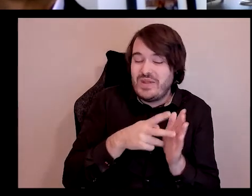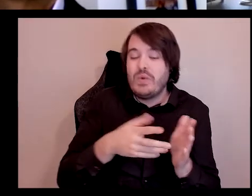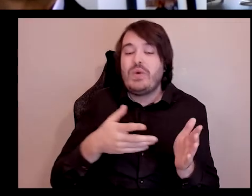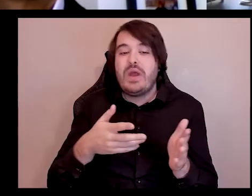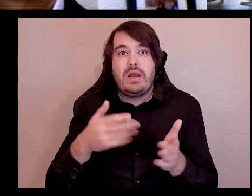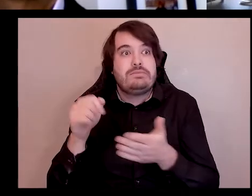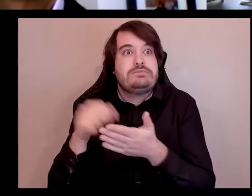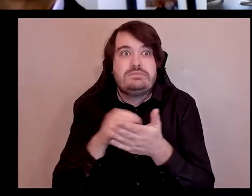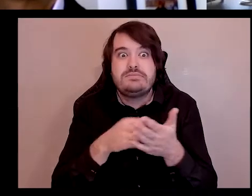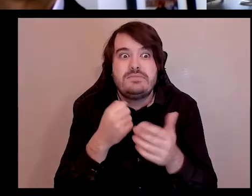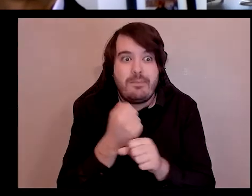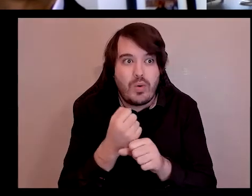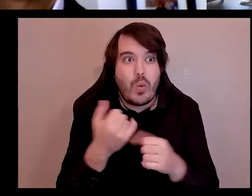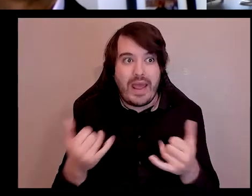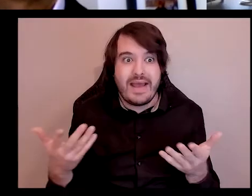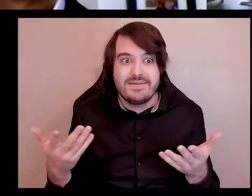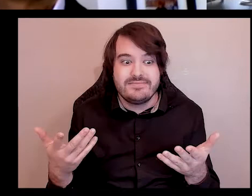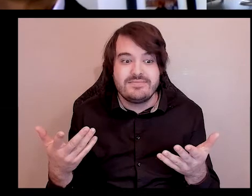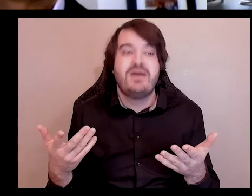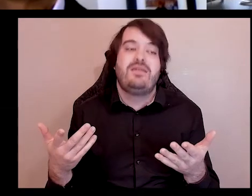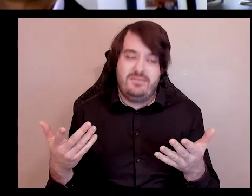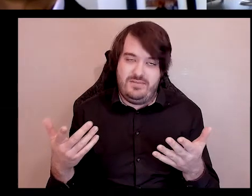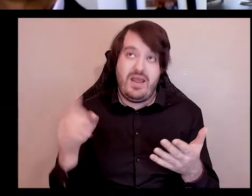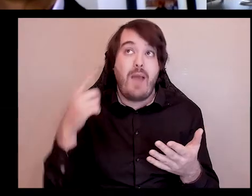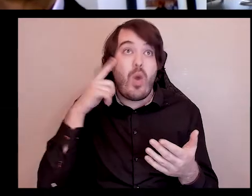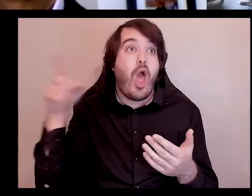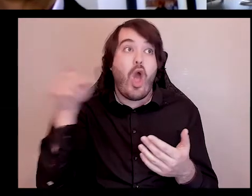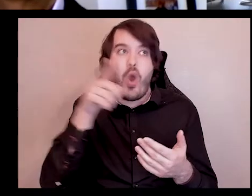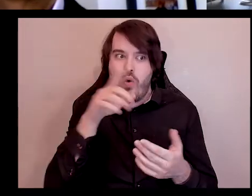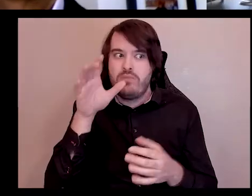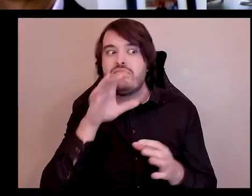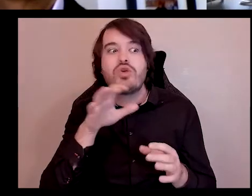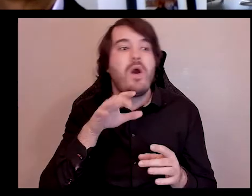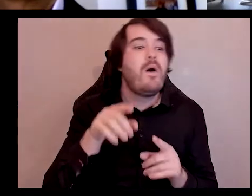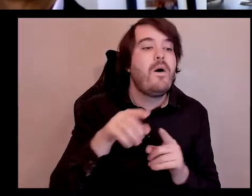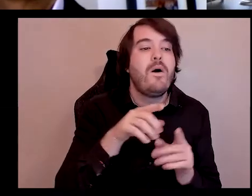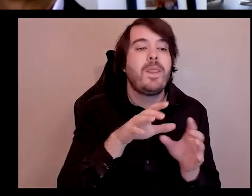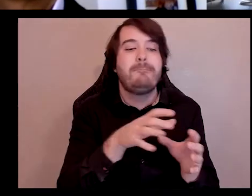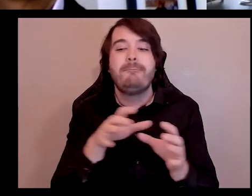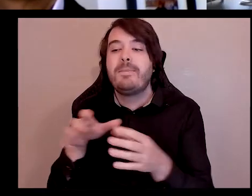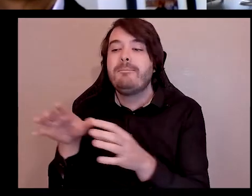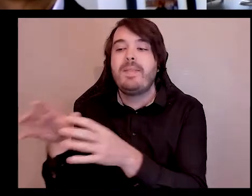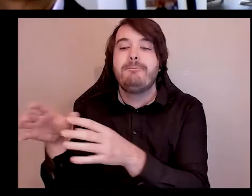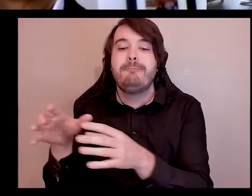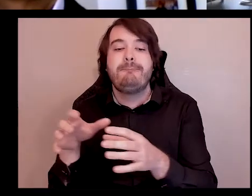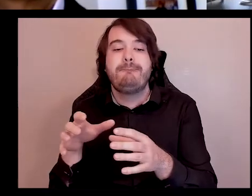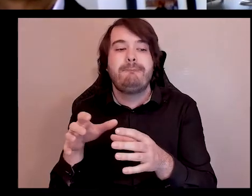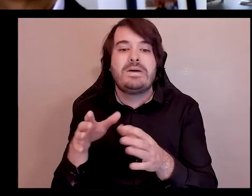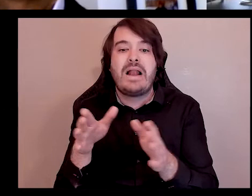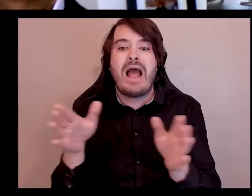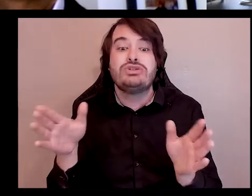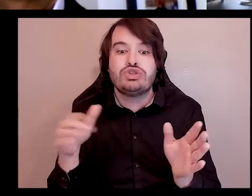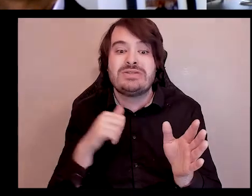nombre d'employeurs aujourd'hui dans le cadre de vos démarches. Et on est présentement à Laval, je l'ai mentionné un peu plus tôt dans la capsule, en situation